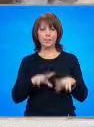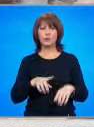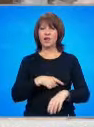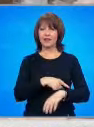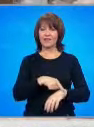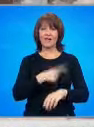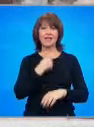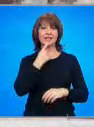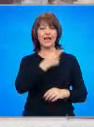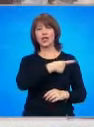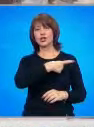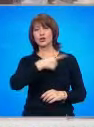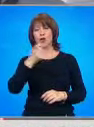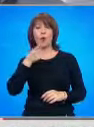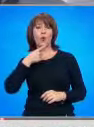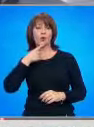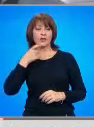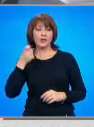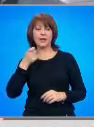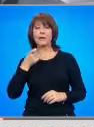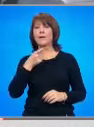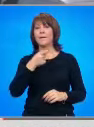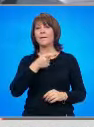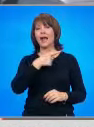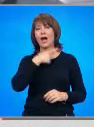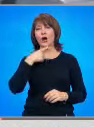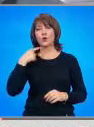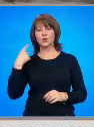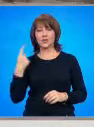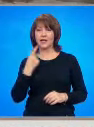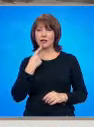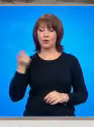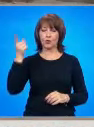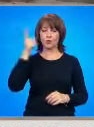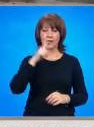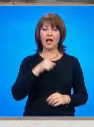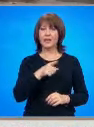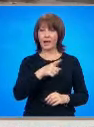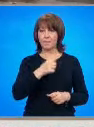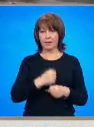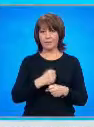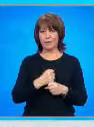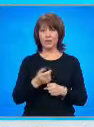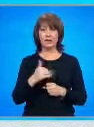за 100 годишнината на Турската република до година. Той посочи, че сега на обекта работят 20 000 души.